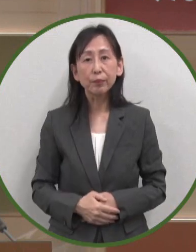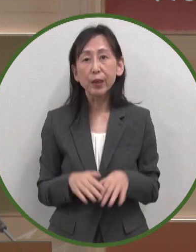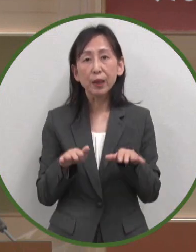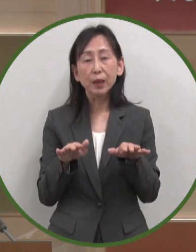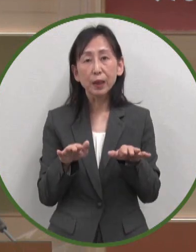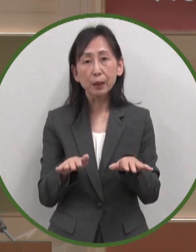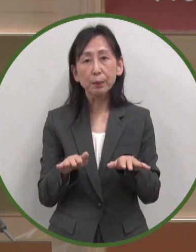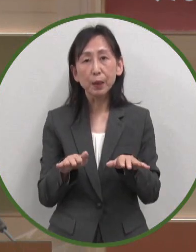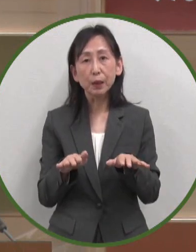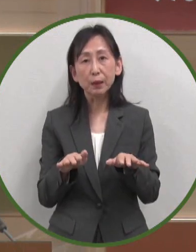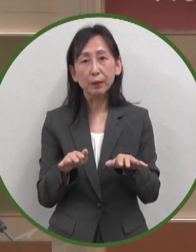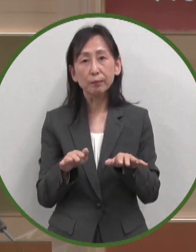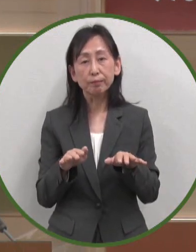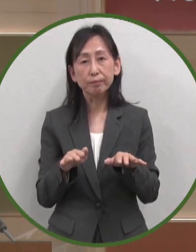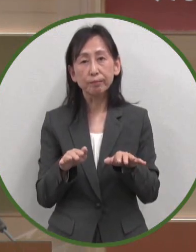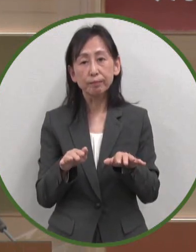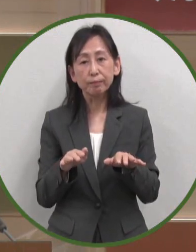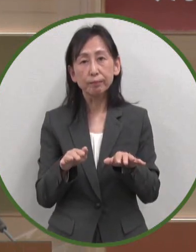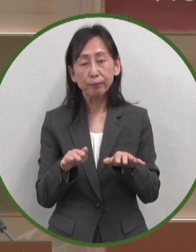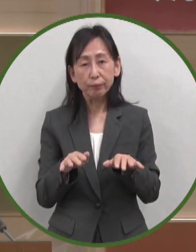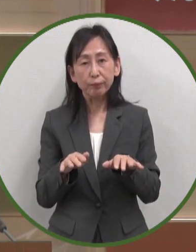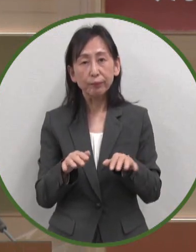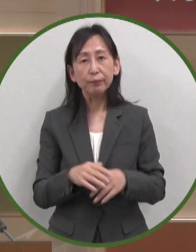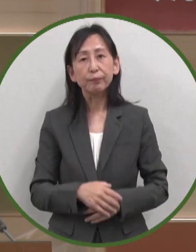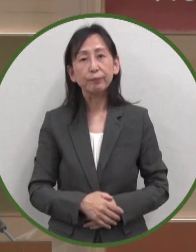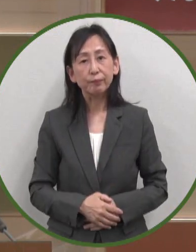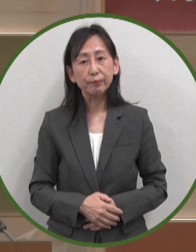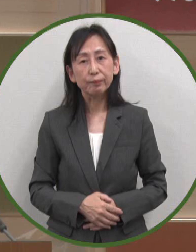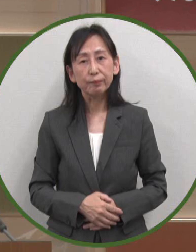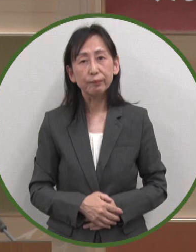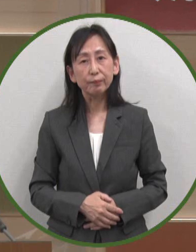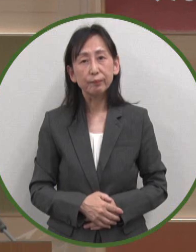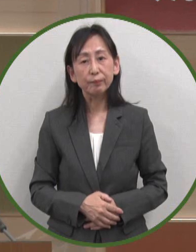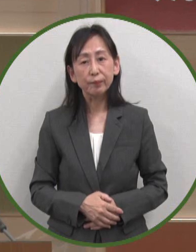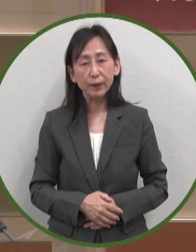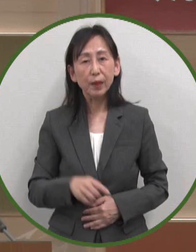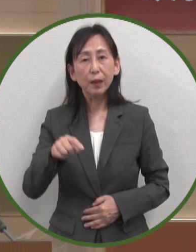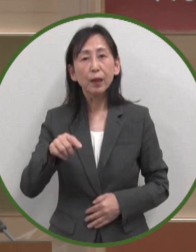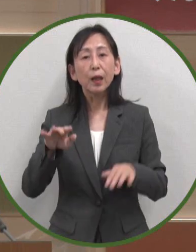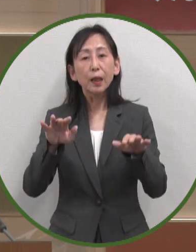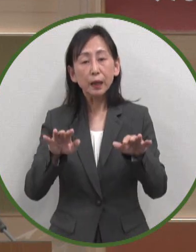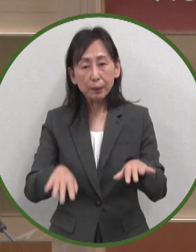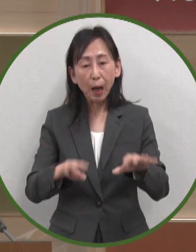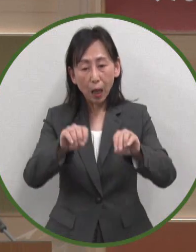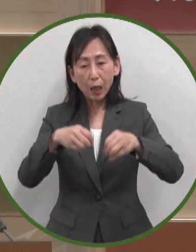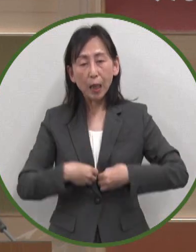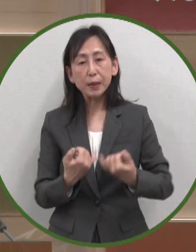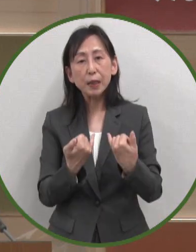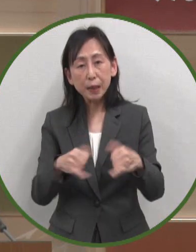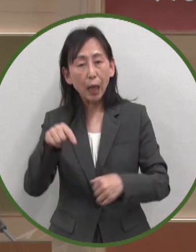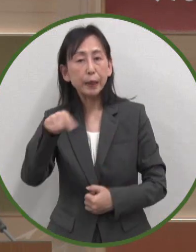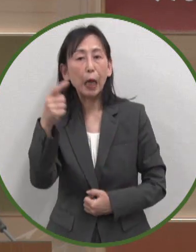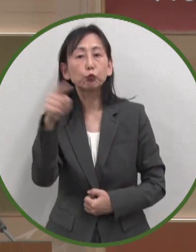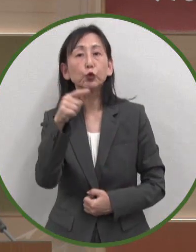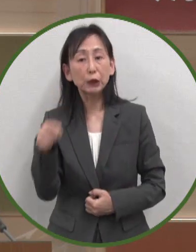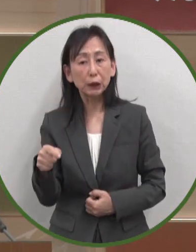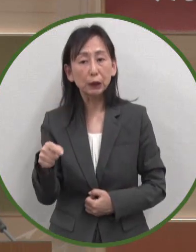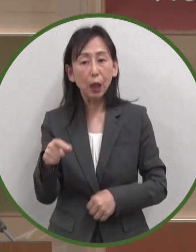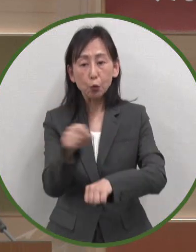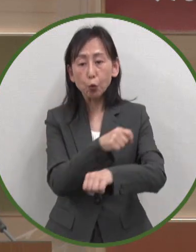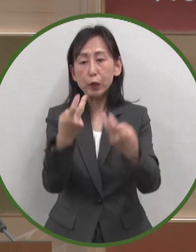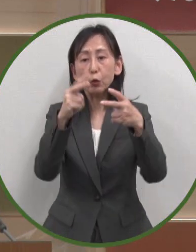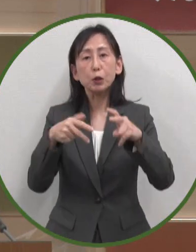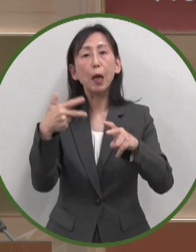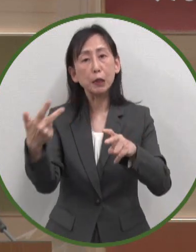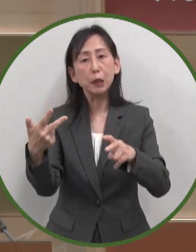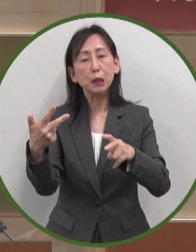今ですね、この、今日の、この100人というのは広島市が非常に拡大するんですけども、それの